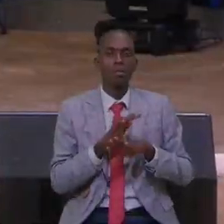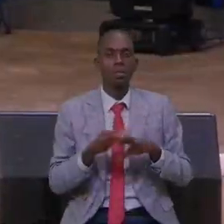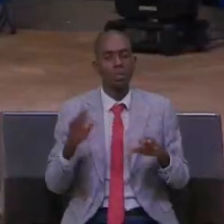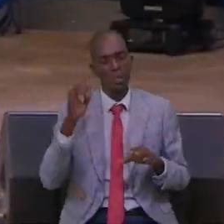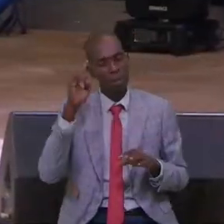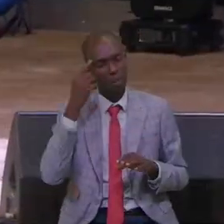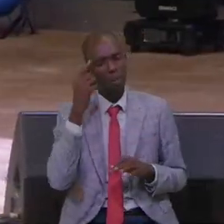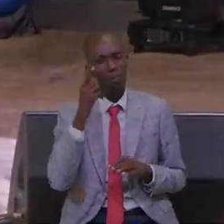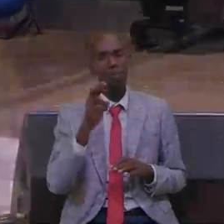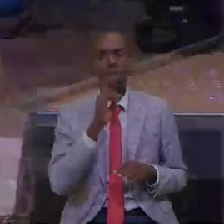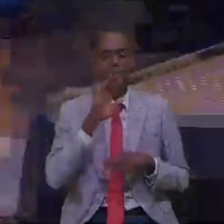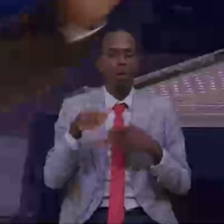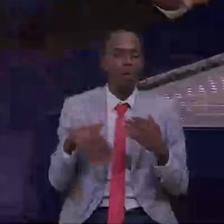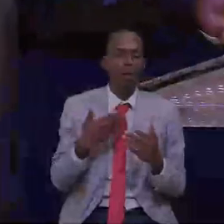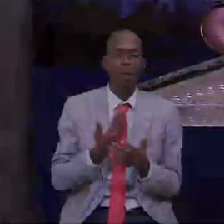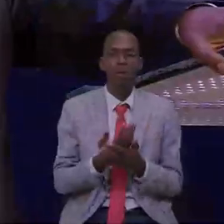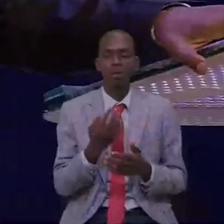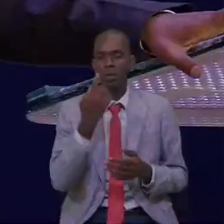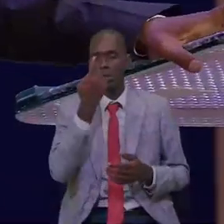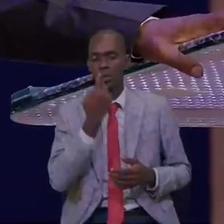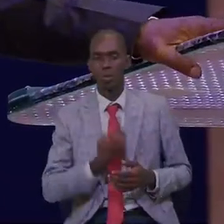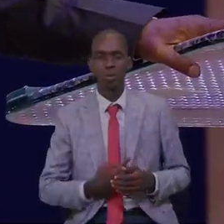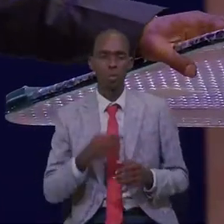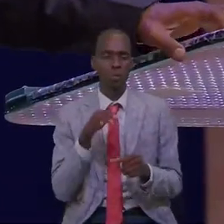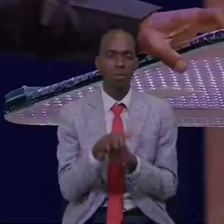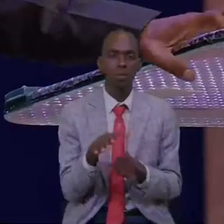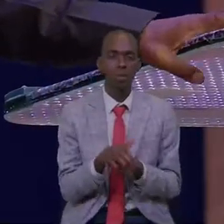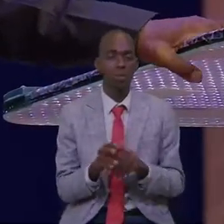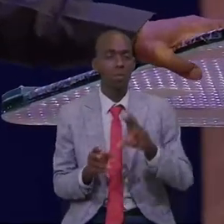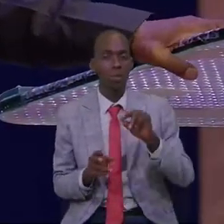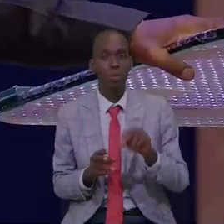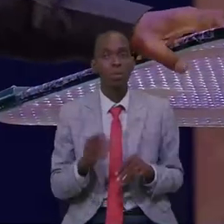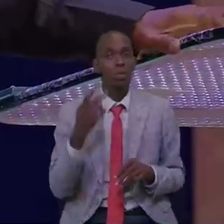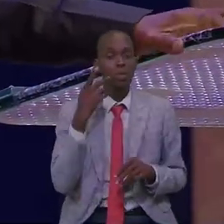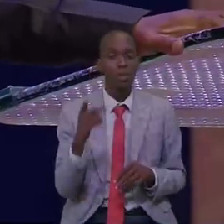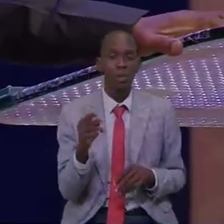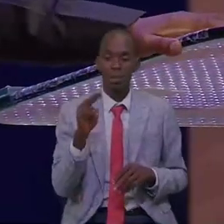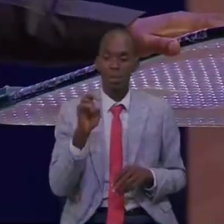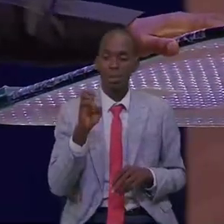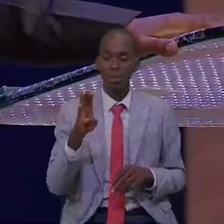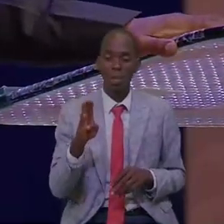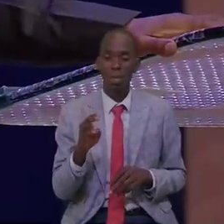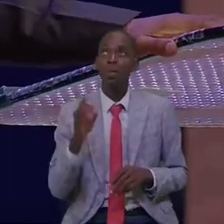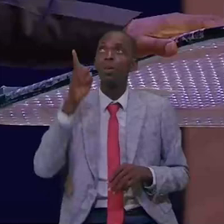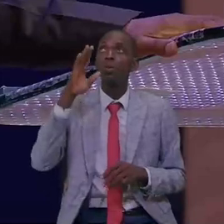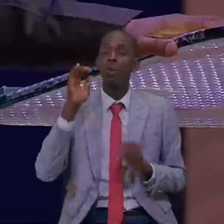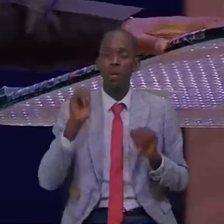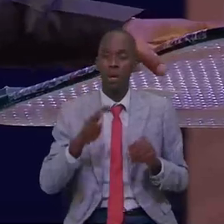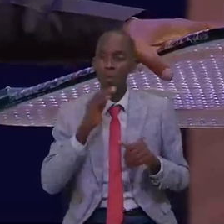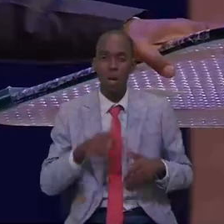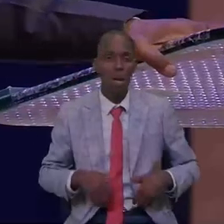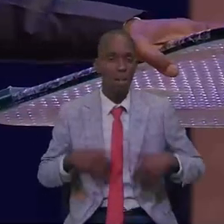es le Tout-Puissant. Nebuchadnezzar. Dieu peut te traiter, te